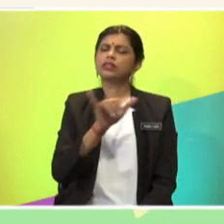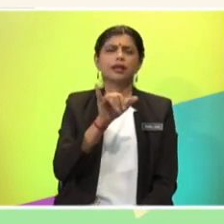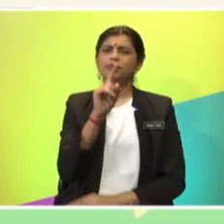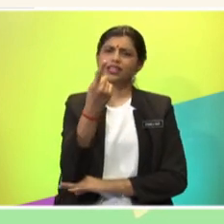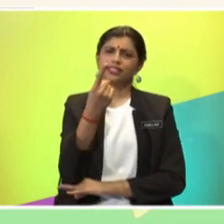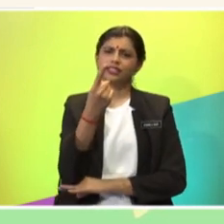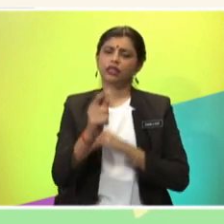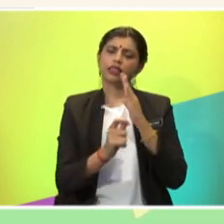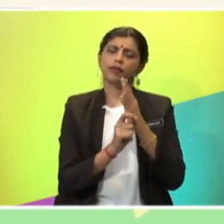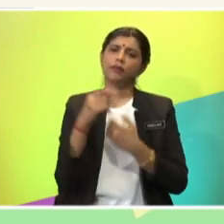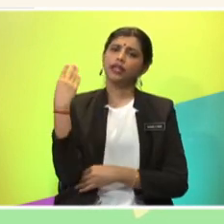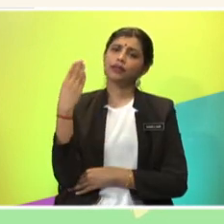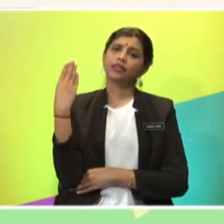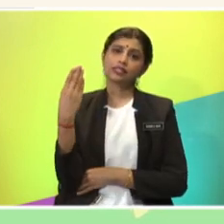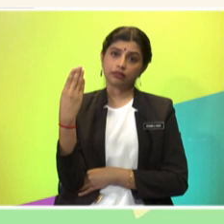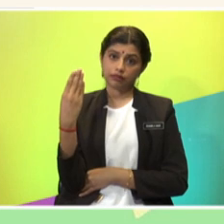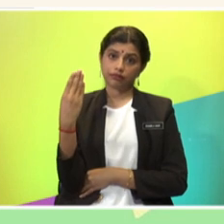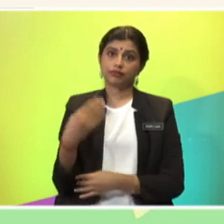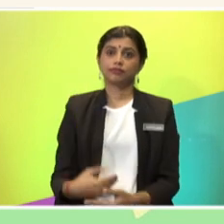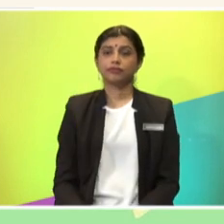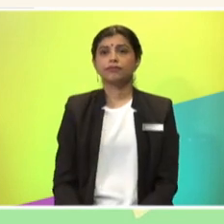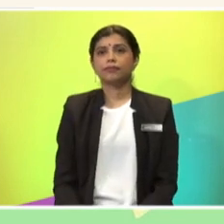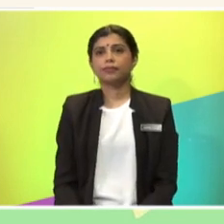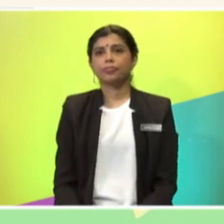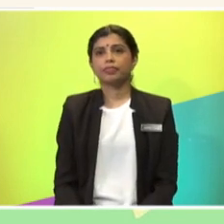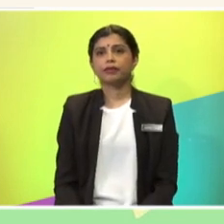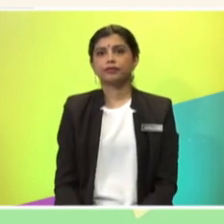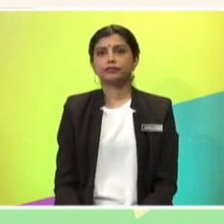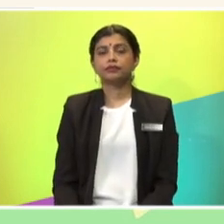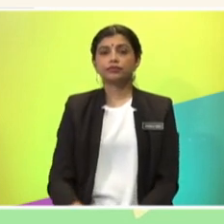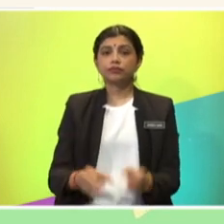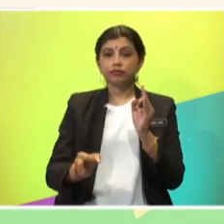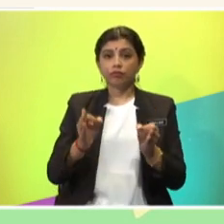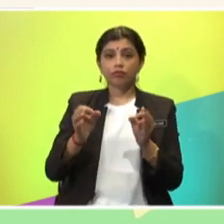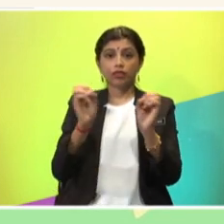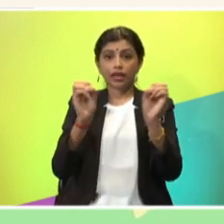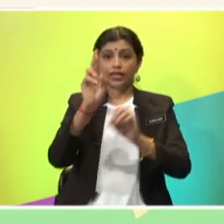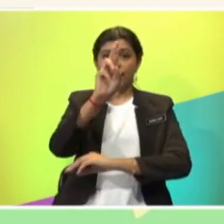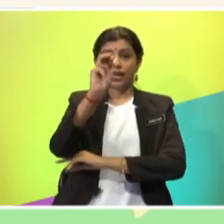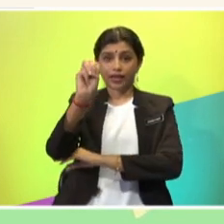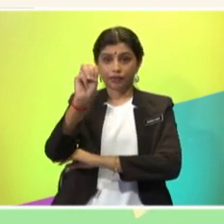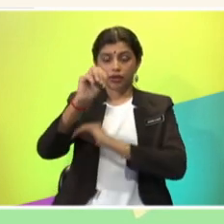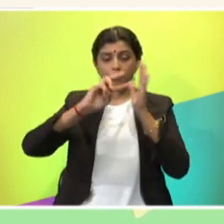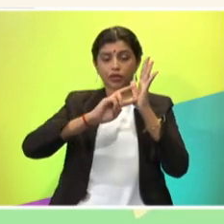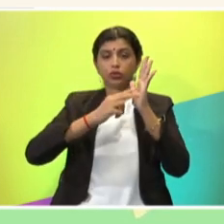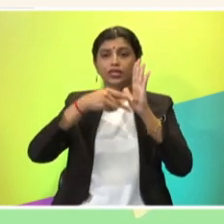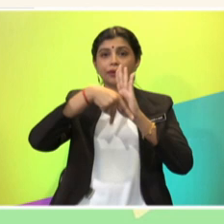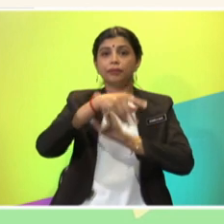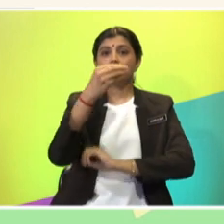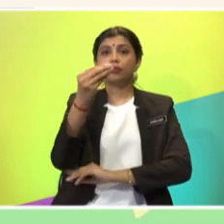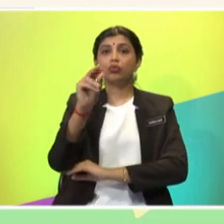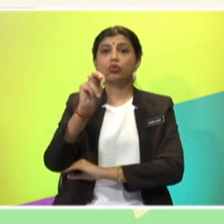sangat mirip Baik. Nombor yang hasil tambah tu pun sama dengan hasil tambah wang. Tapi